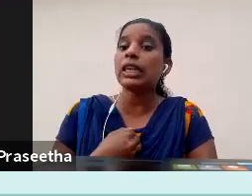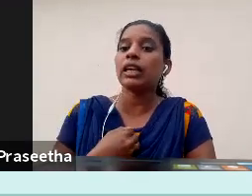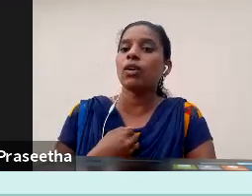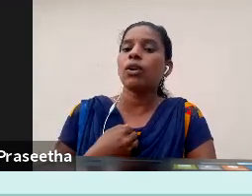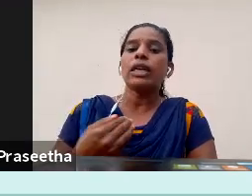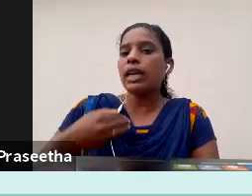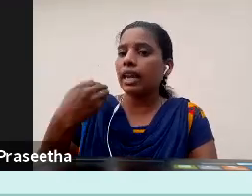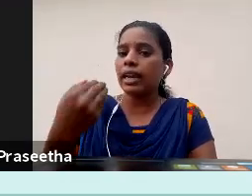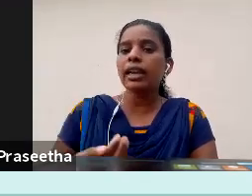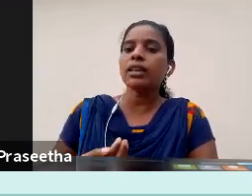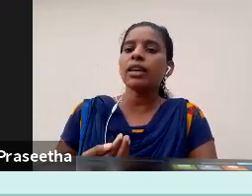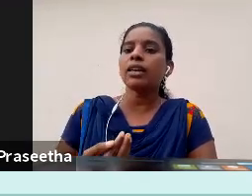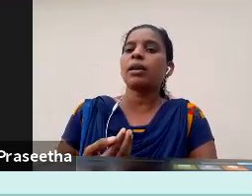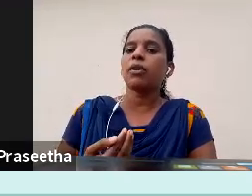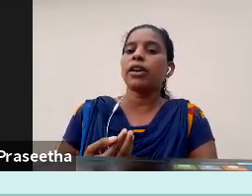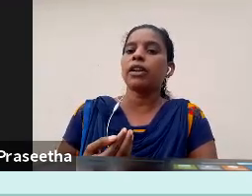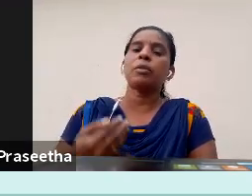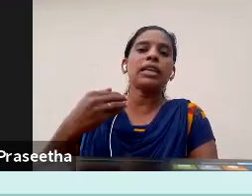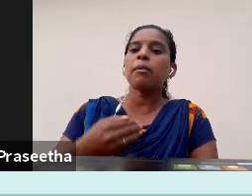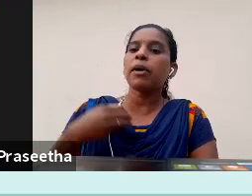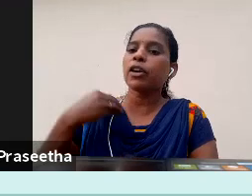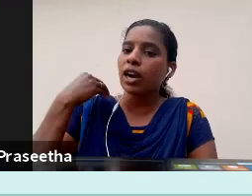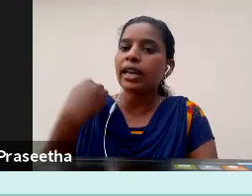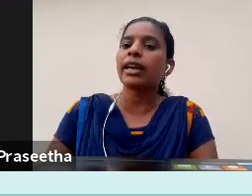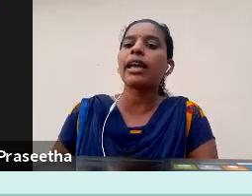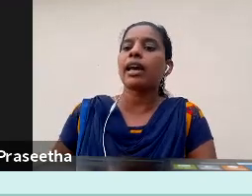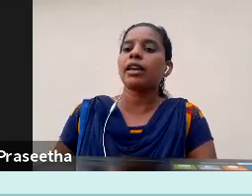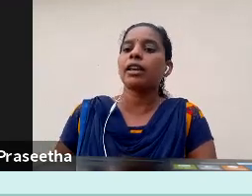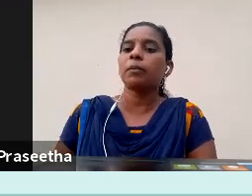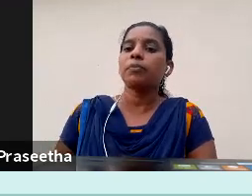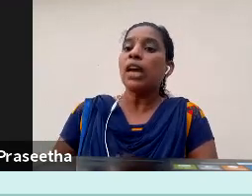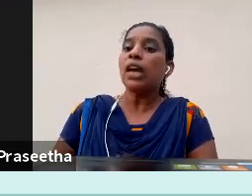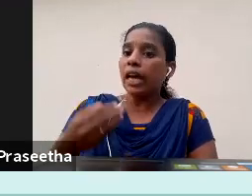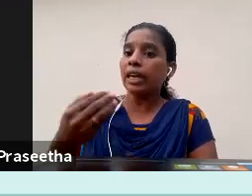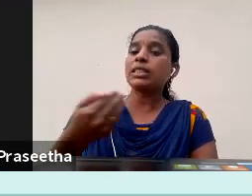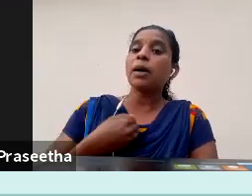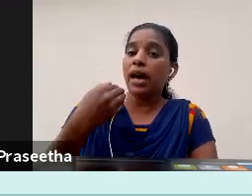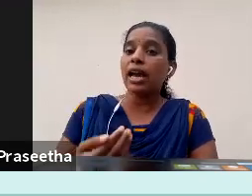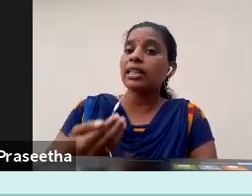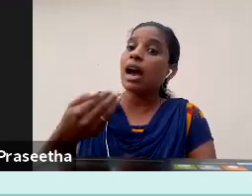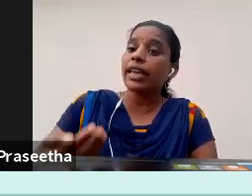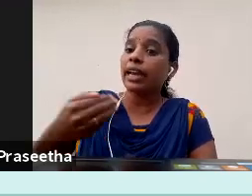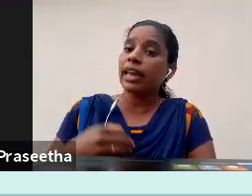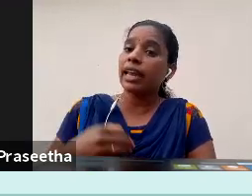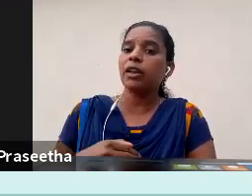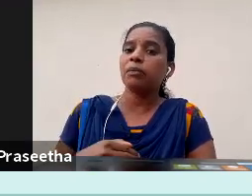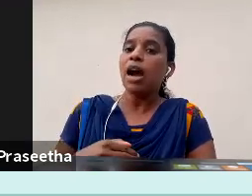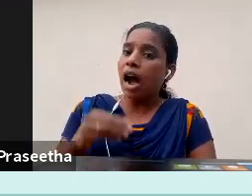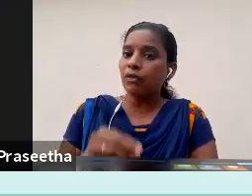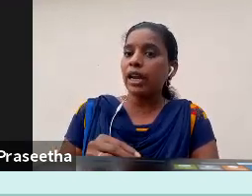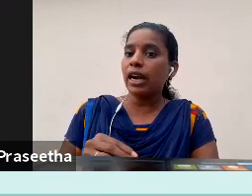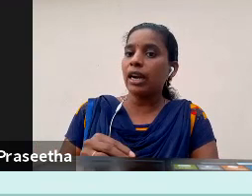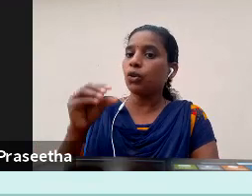പ്രശ്നം ഉണ്ടെങ്കിലോ ഞാൻ എങ്ങനെ നിങ്ങളടുത്ത് കമ്മ്യൂണിക്കേറ്റ് ചെയ്യും? അല്ലെങ്കിൽ ഞാൻ മറ്റൊരാളെ എങ്ങനെ അറിയിക്കും? അല്ലെങ്കിൽ ഞാൻ പറയാതെ അവർക്ക് എങ്ങനെ